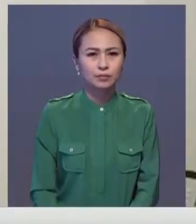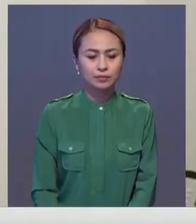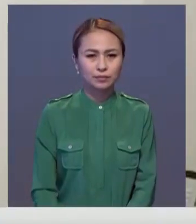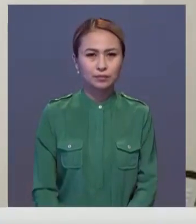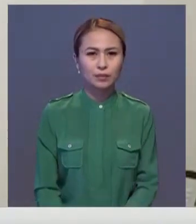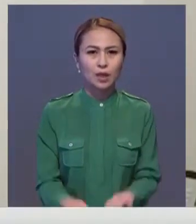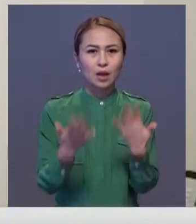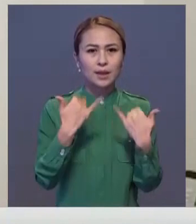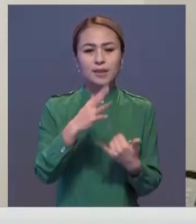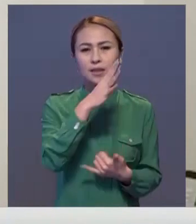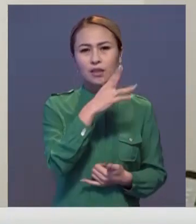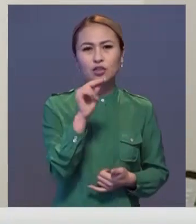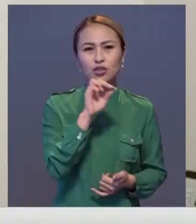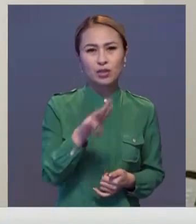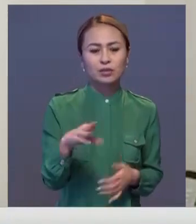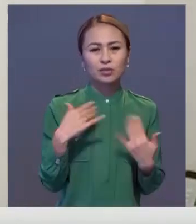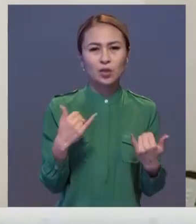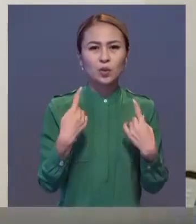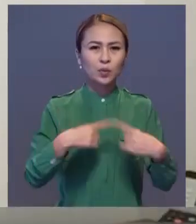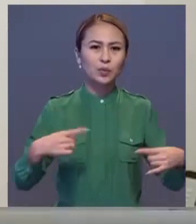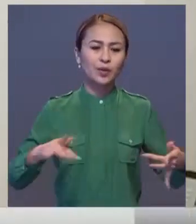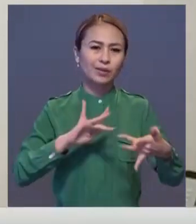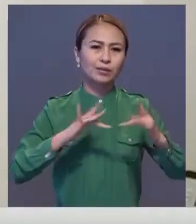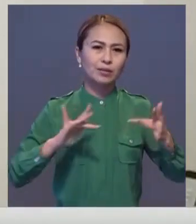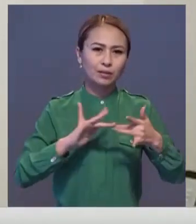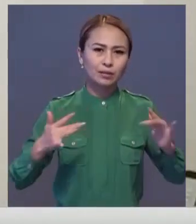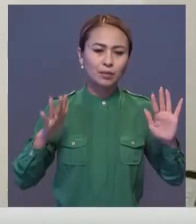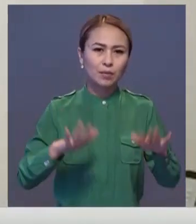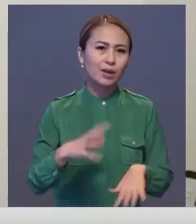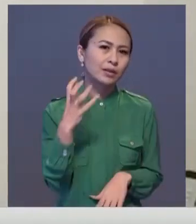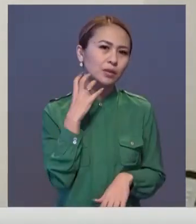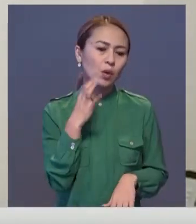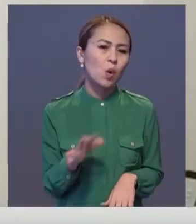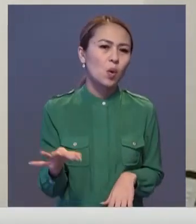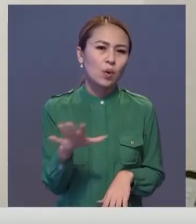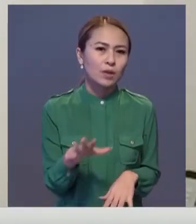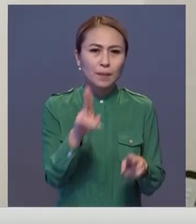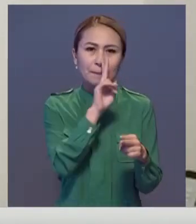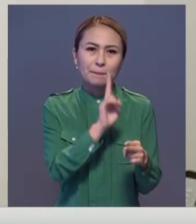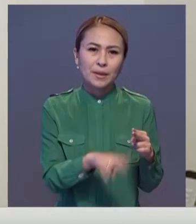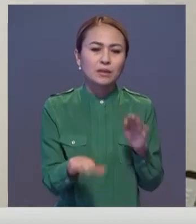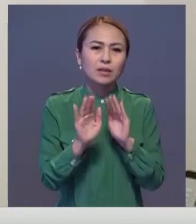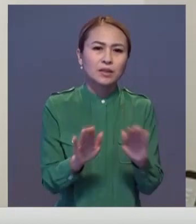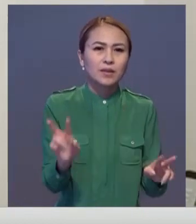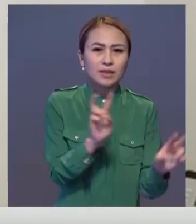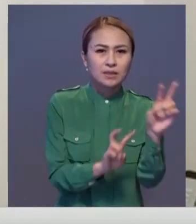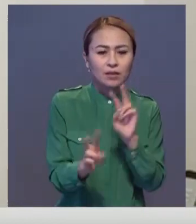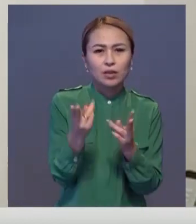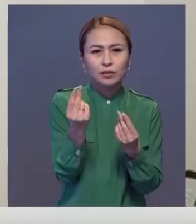Қазіргі таңда WhatsApp және де өзге де әлеуметтік желілерде Қызылорда облысында жоғалған баланы іздестіру